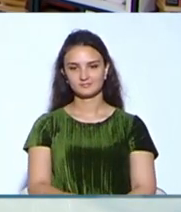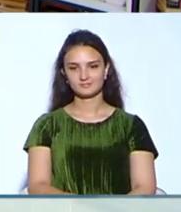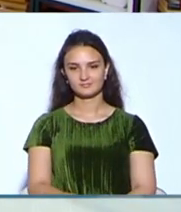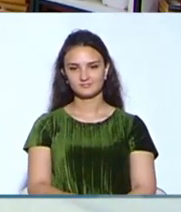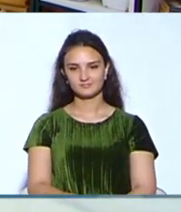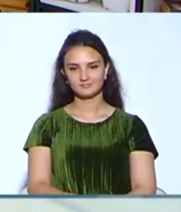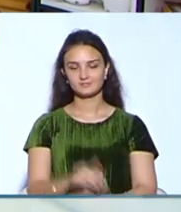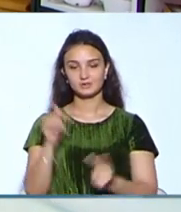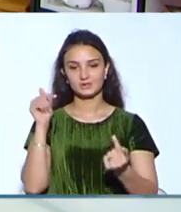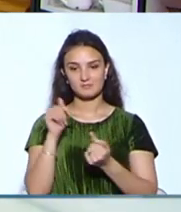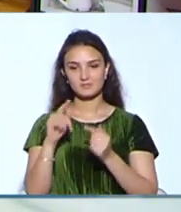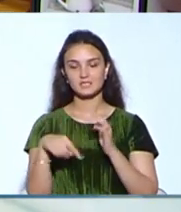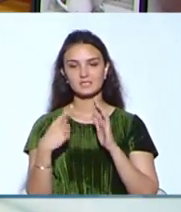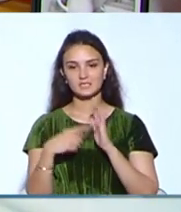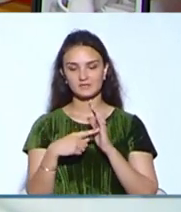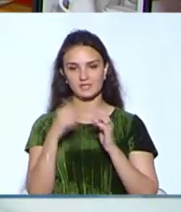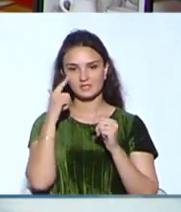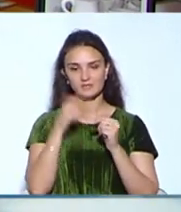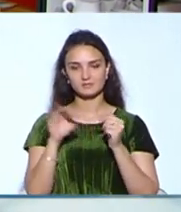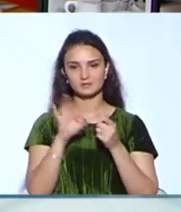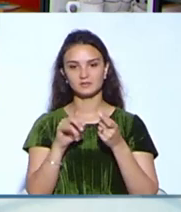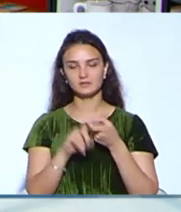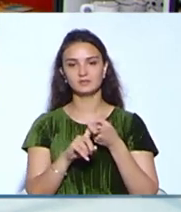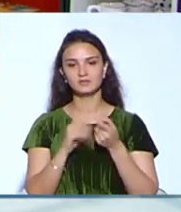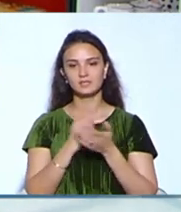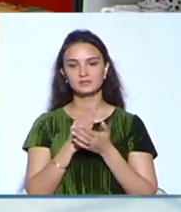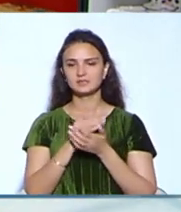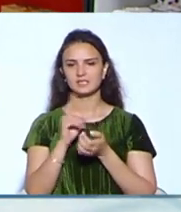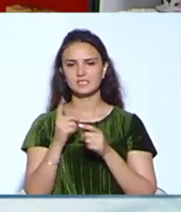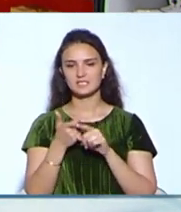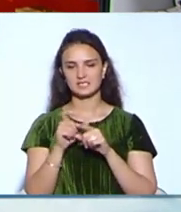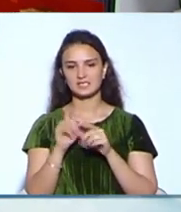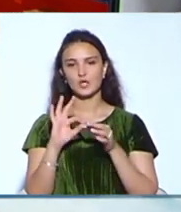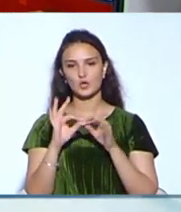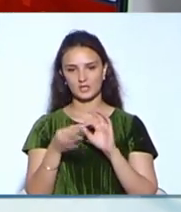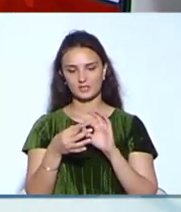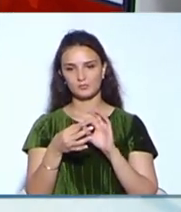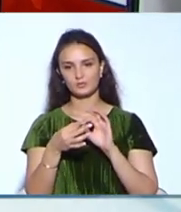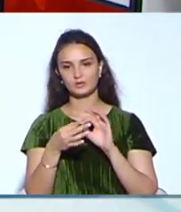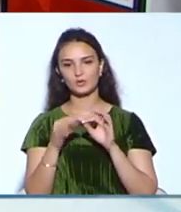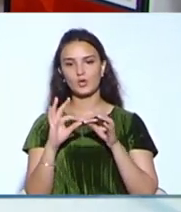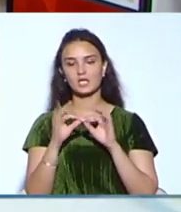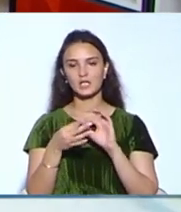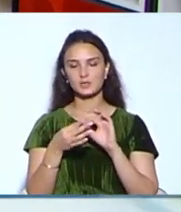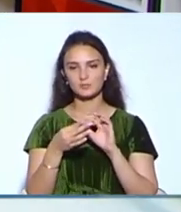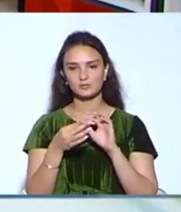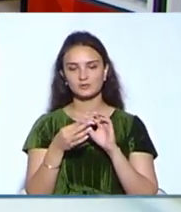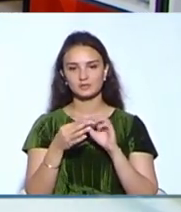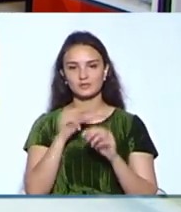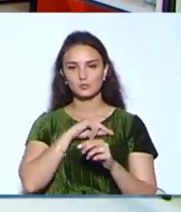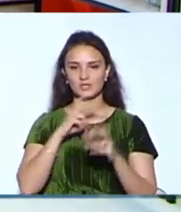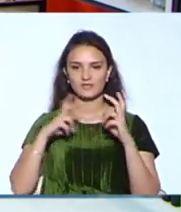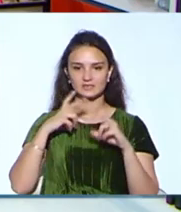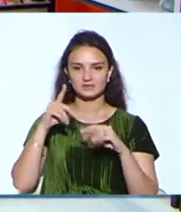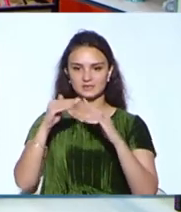შესაბამისად, კითხვა განათლებასთან დაკავშირებული არის რაღაცა ძალიან დაკონკრეტებული, კონკრეტულ დაწესებულებასთან მიბმული